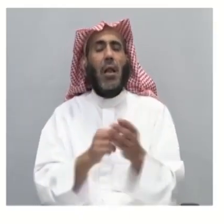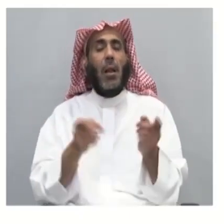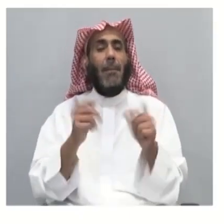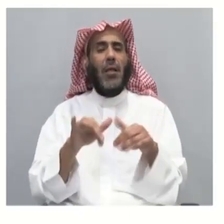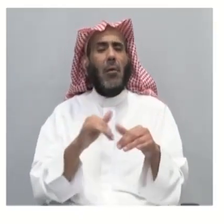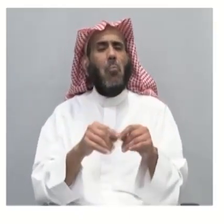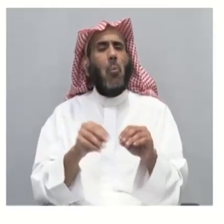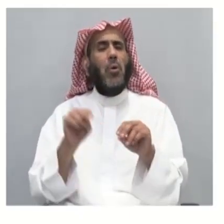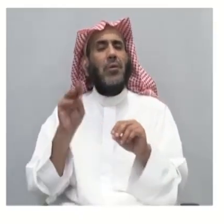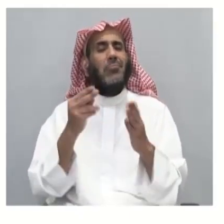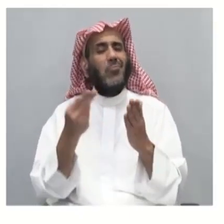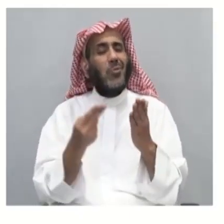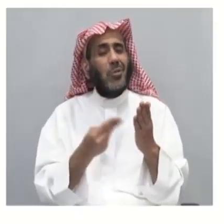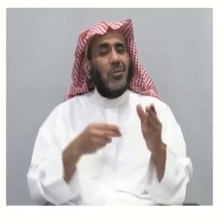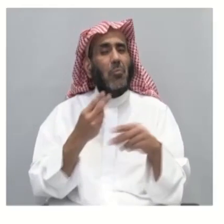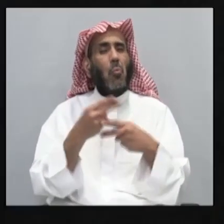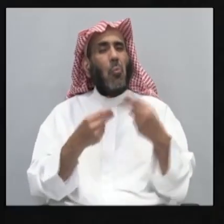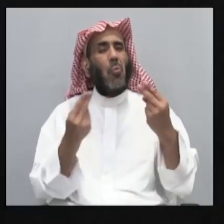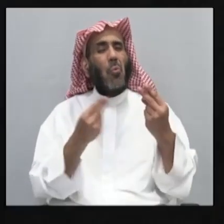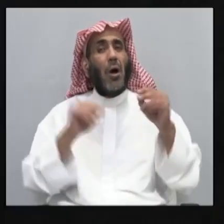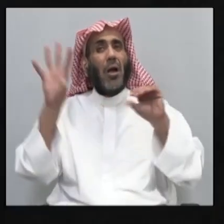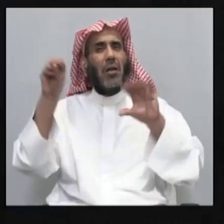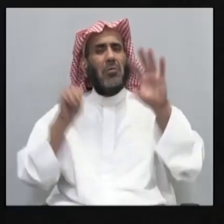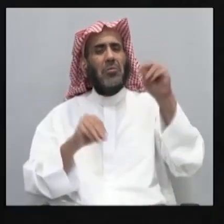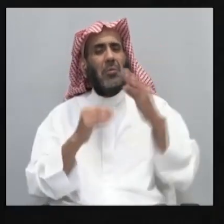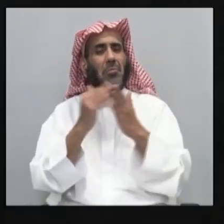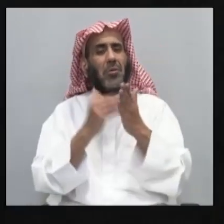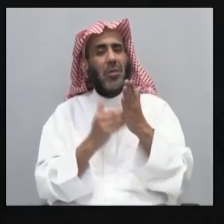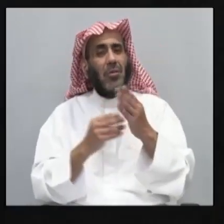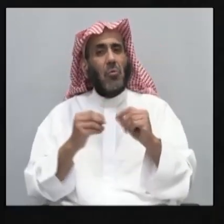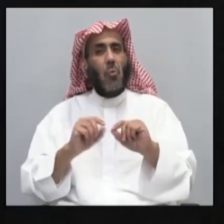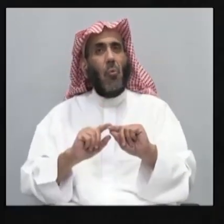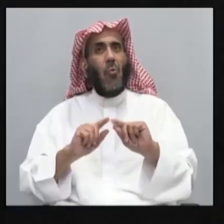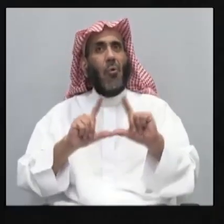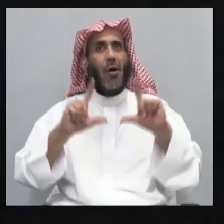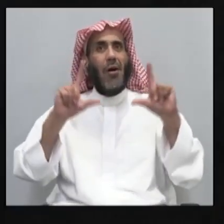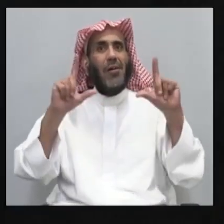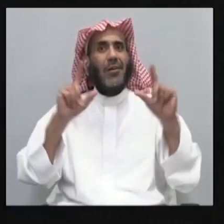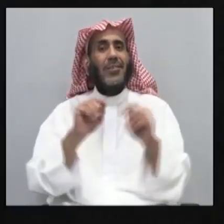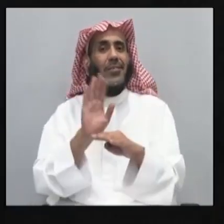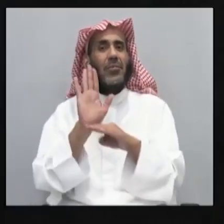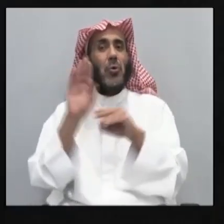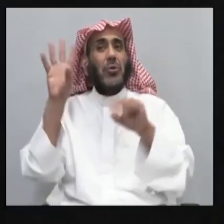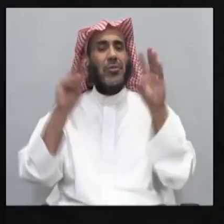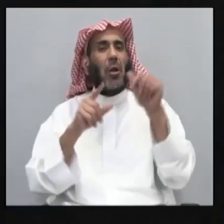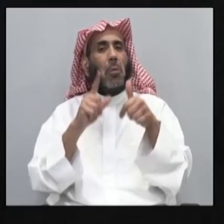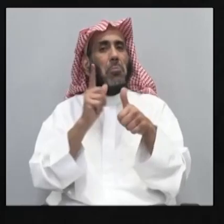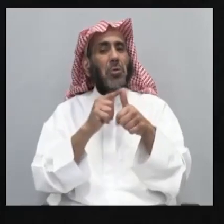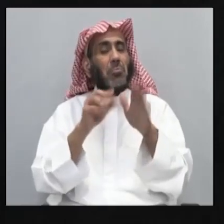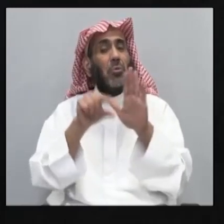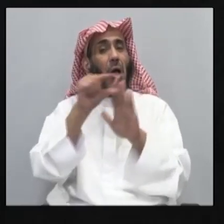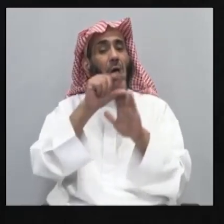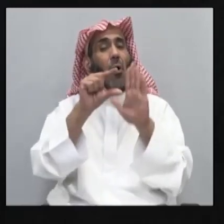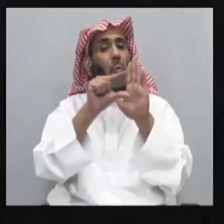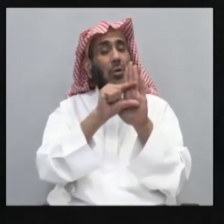تنسج القصه بمثل هذه العناصر تستطيع ان تخرج لنا قصه لها بدايه ولها وسط وعقده